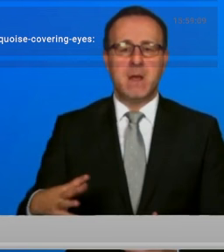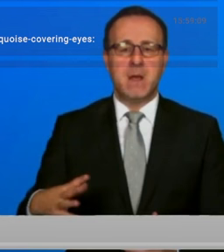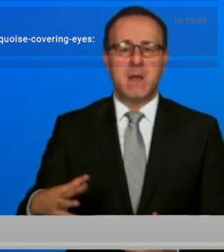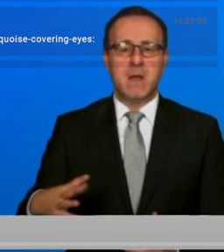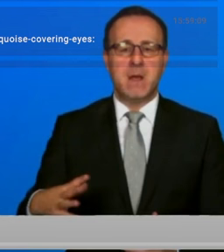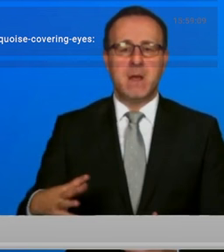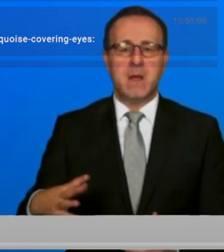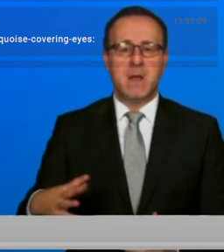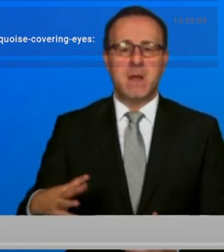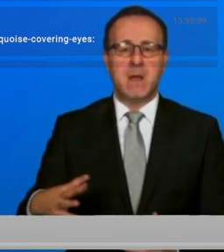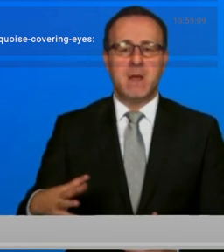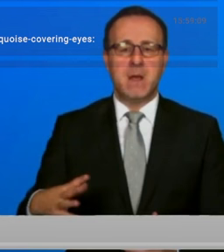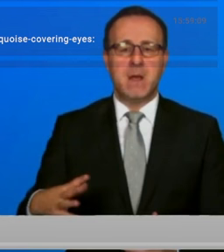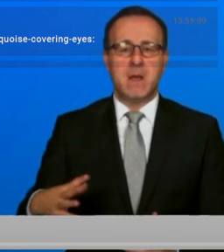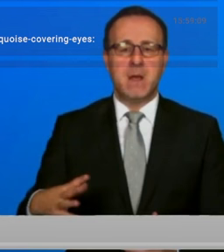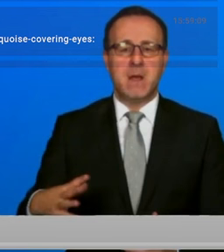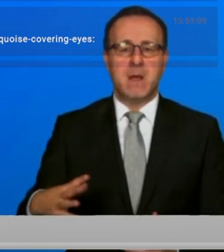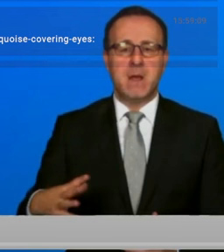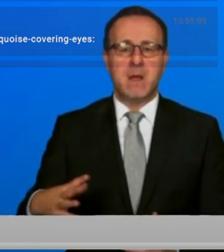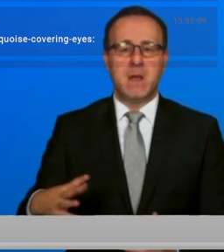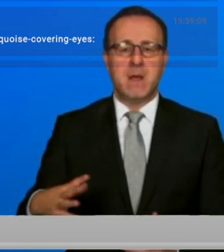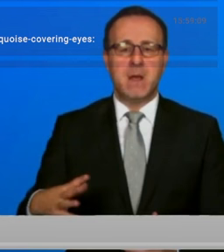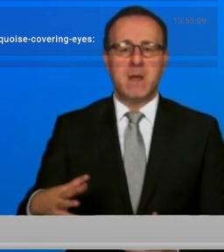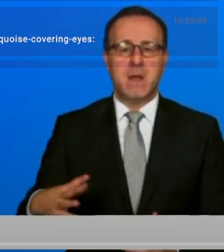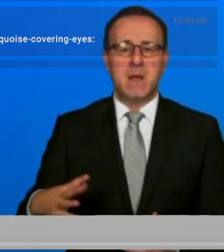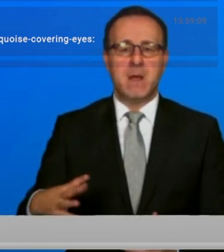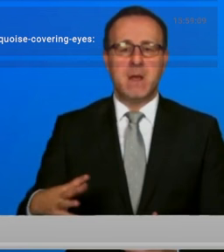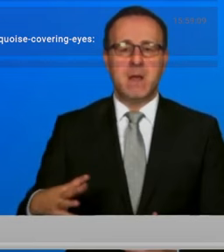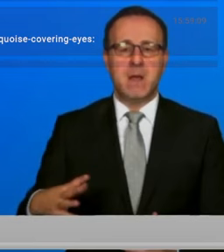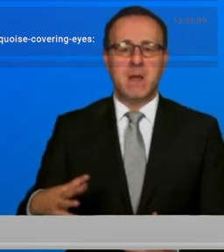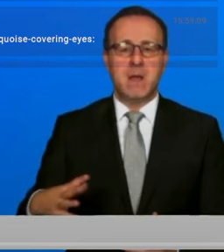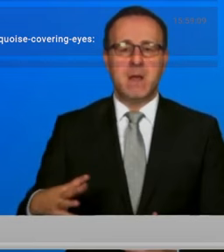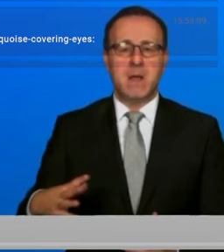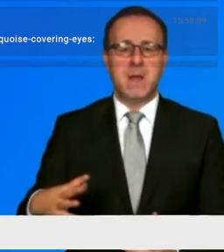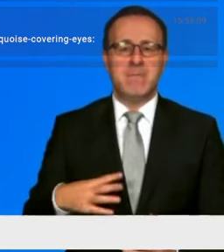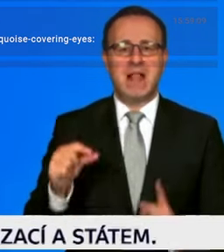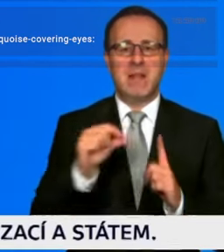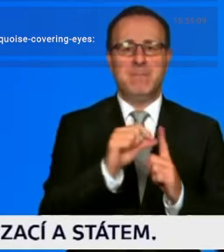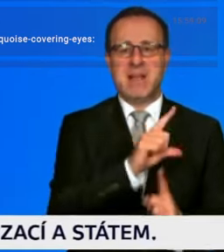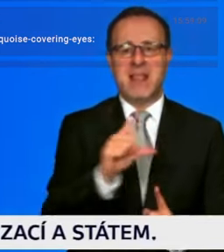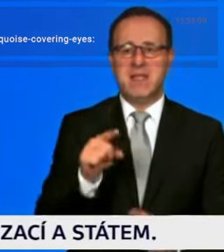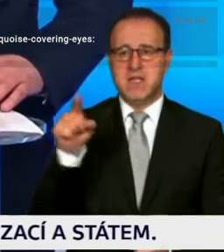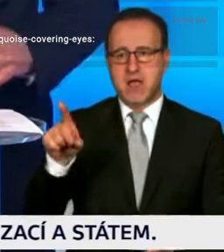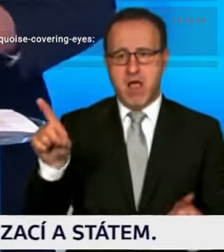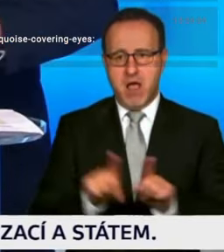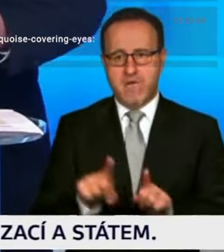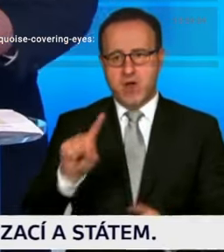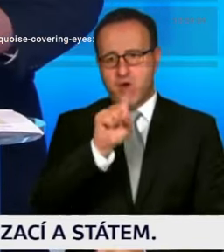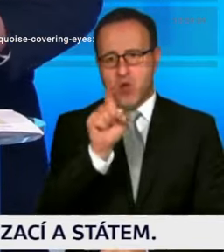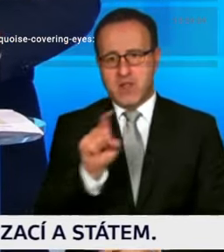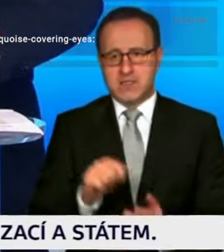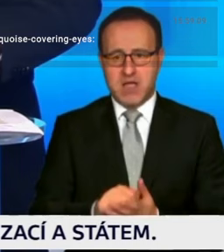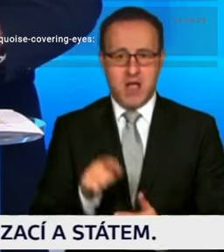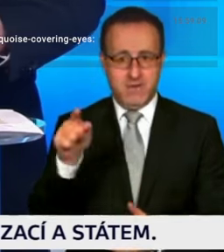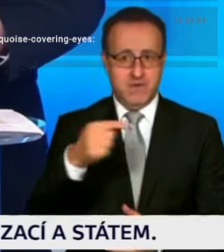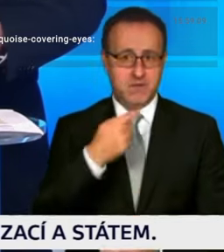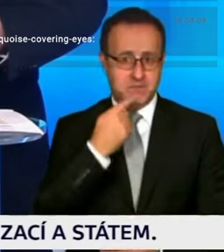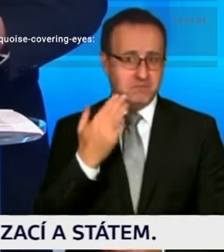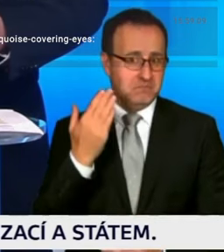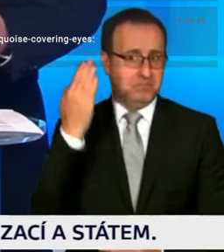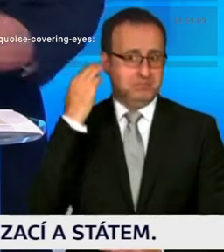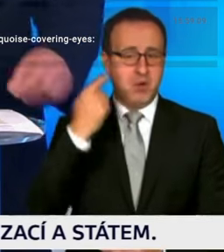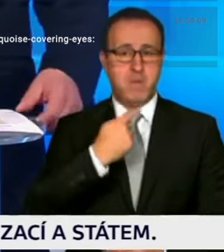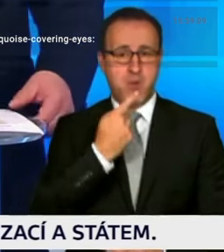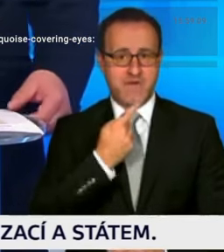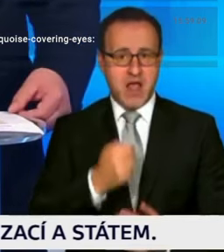Vandal šel smerem prezident Tak ste to tak si to dohodli síce ste už pred istým časom povedali že do toho